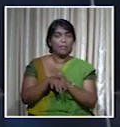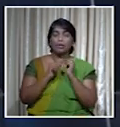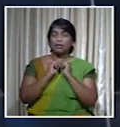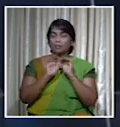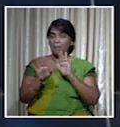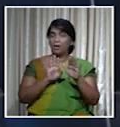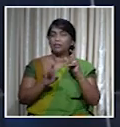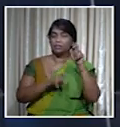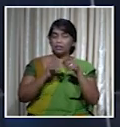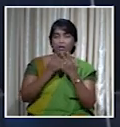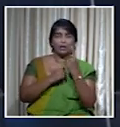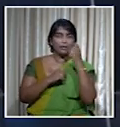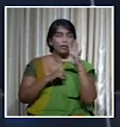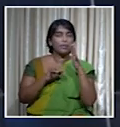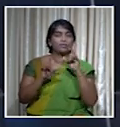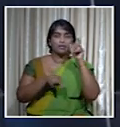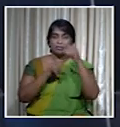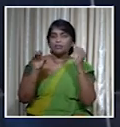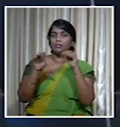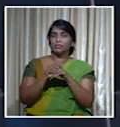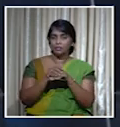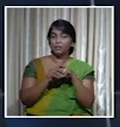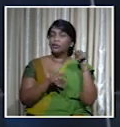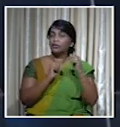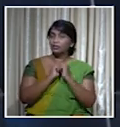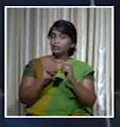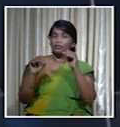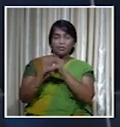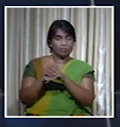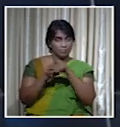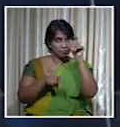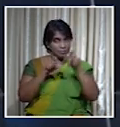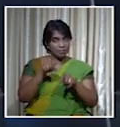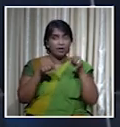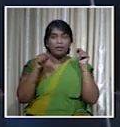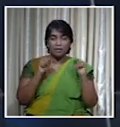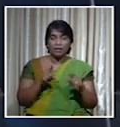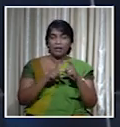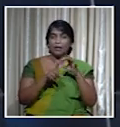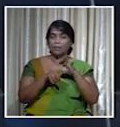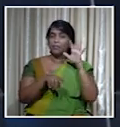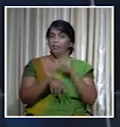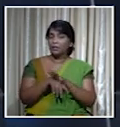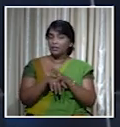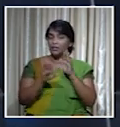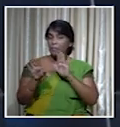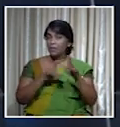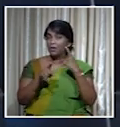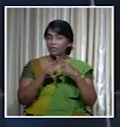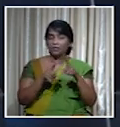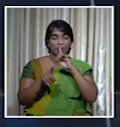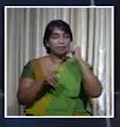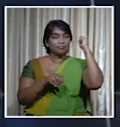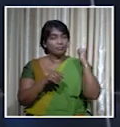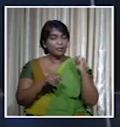සේවකයන් කියලා සේවකයන් 1500ක් විතර බඳවගත්තා ඒ බඳවගත්ත සේවකයන් අද ඩෙංගු මර්ධන සඳහා විතරක් නෙමෙයි දුම් ගහන